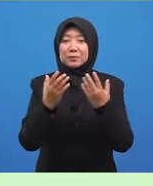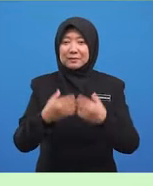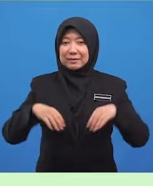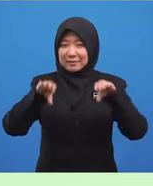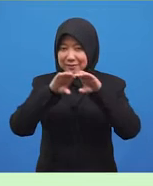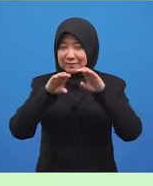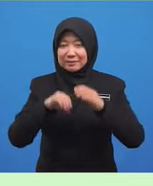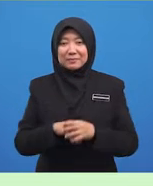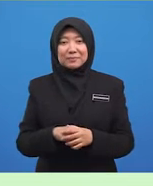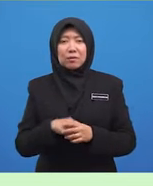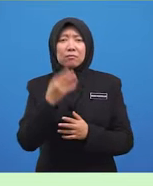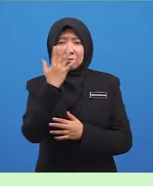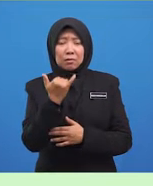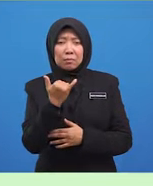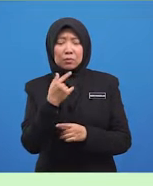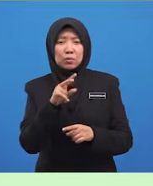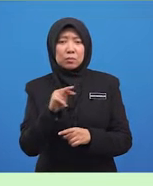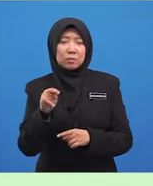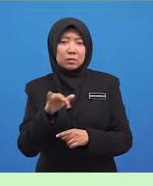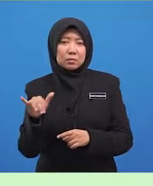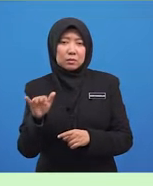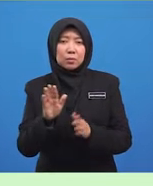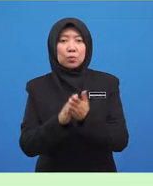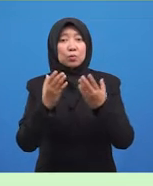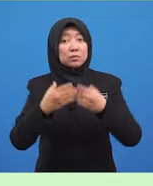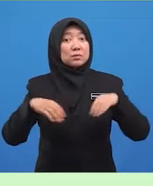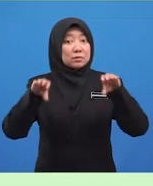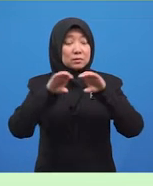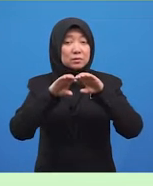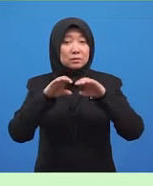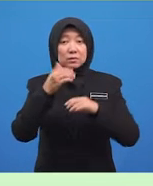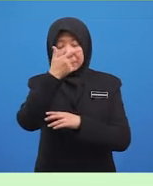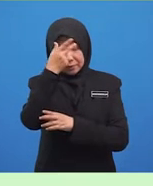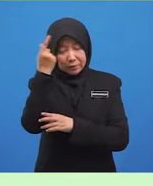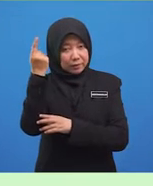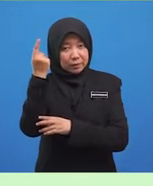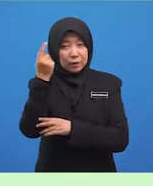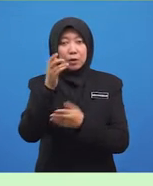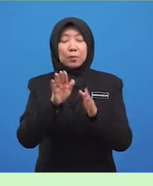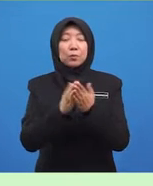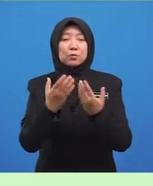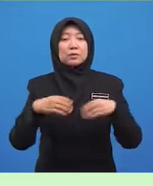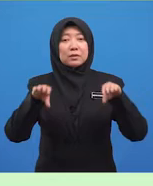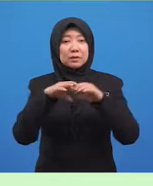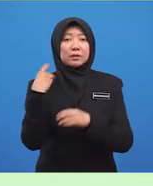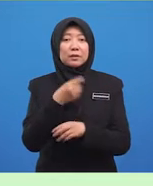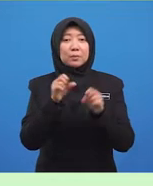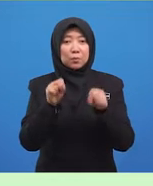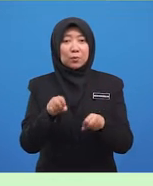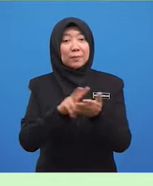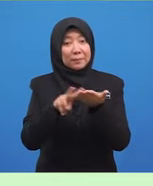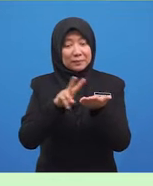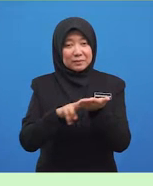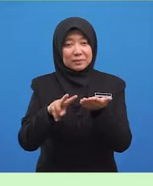buku cerita. Kenapa jawapannya buku cerita? Kerana buku cerita kita